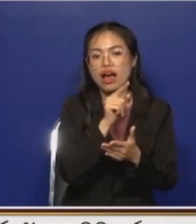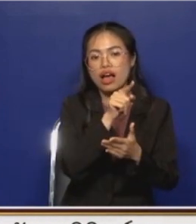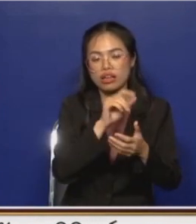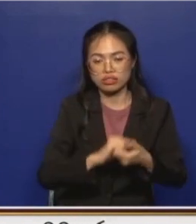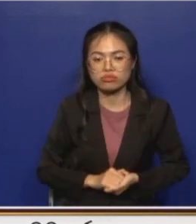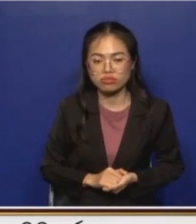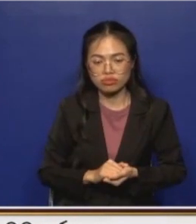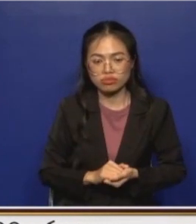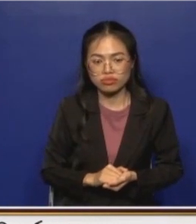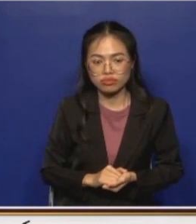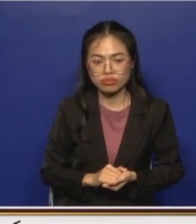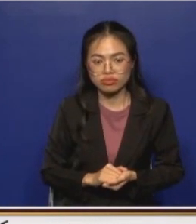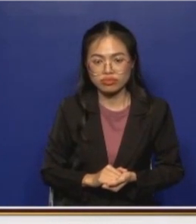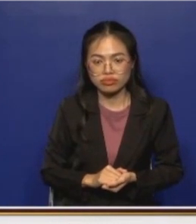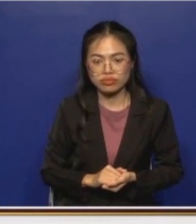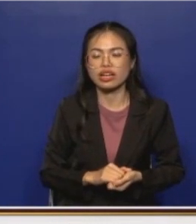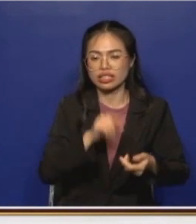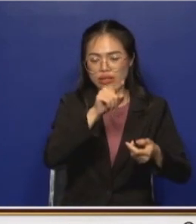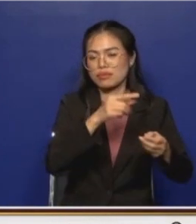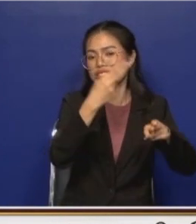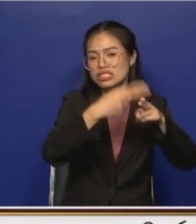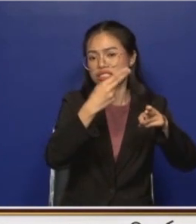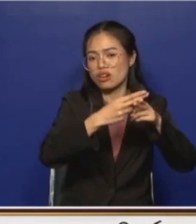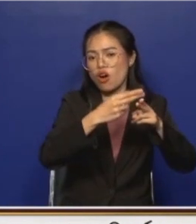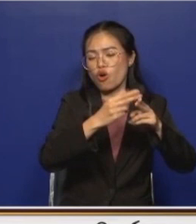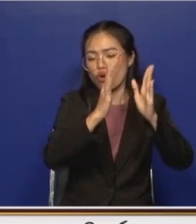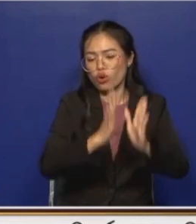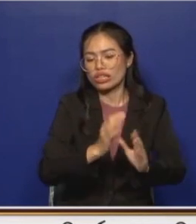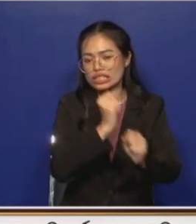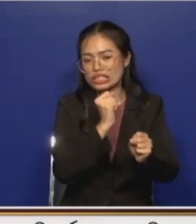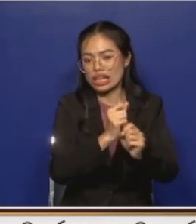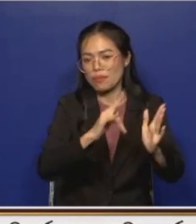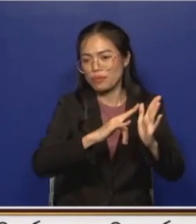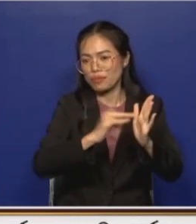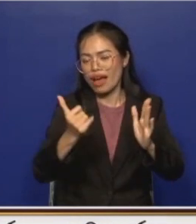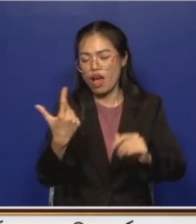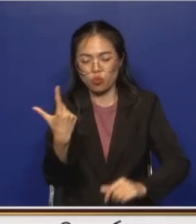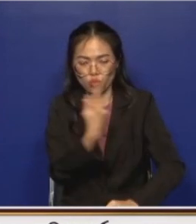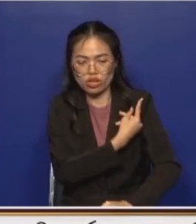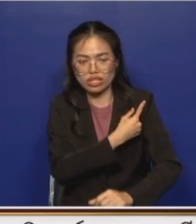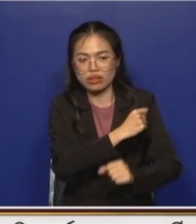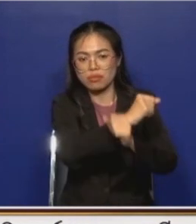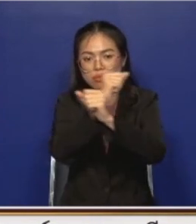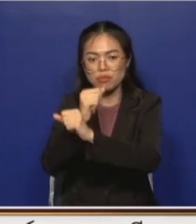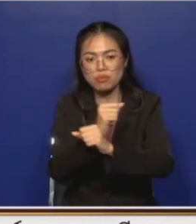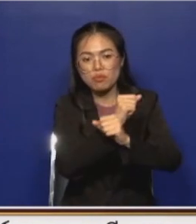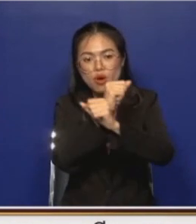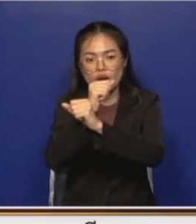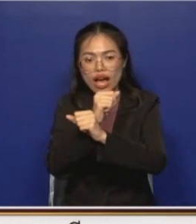แวคกับแอสตราเซเนกาที่จะมาเกี่ยวคนไทยฮะแต่นะฮะโด